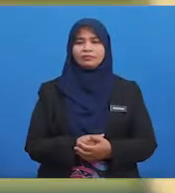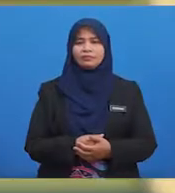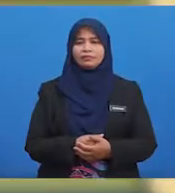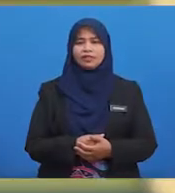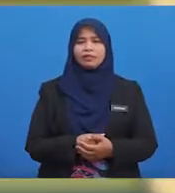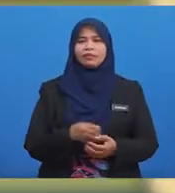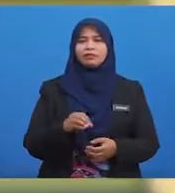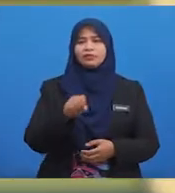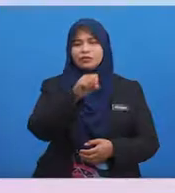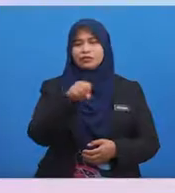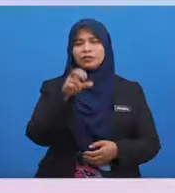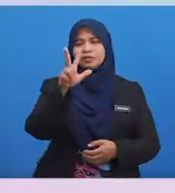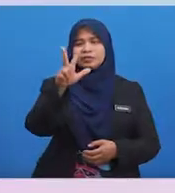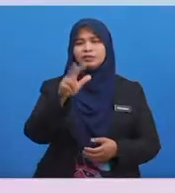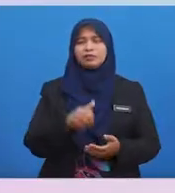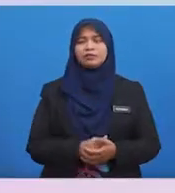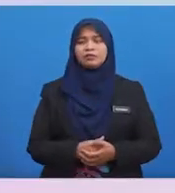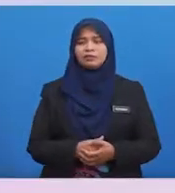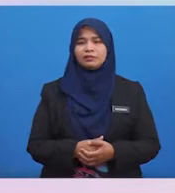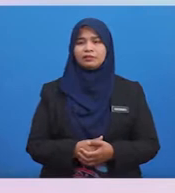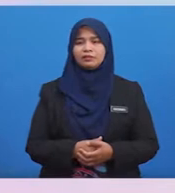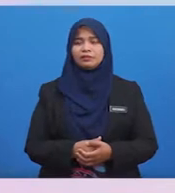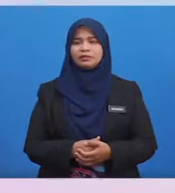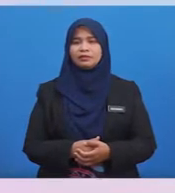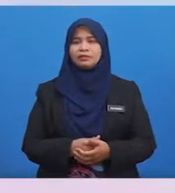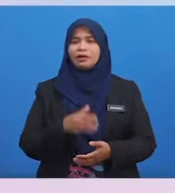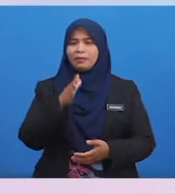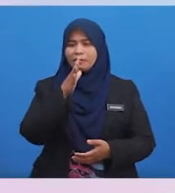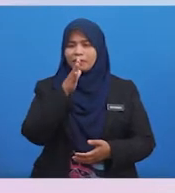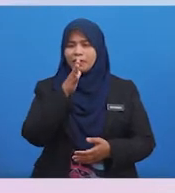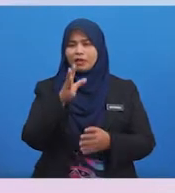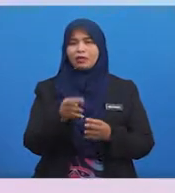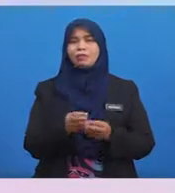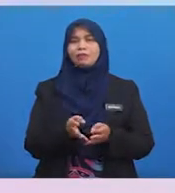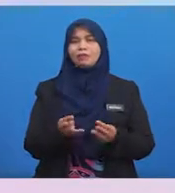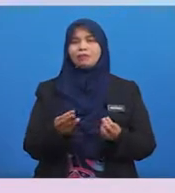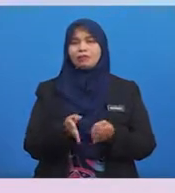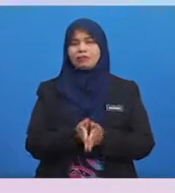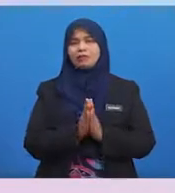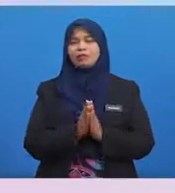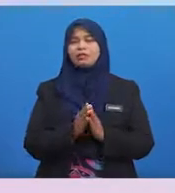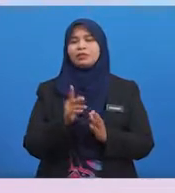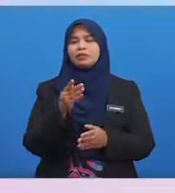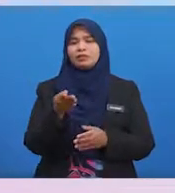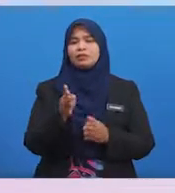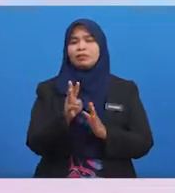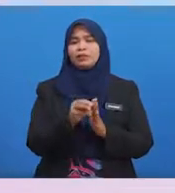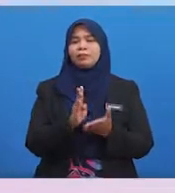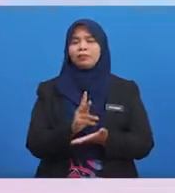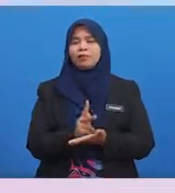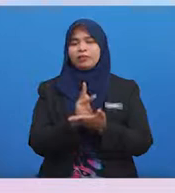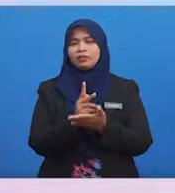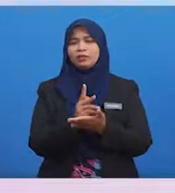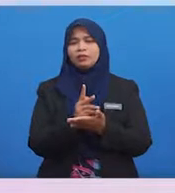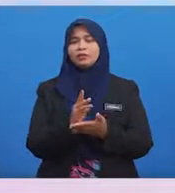shalat ketiga semua meminta kamu membantu melipat